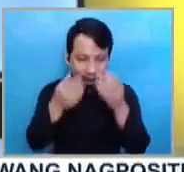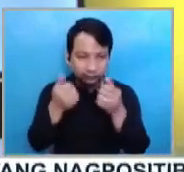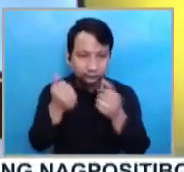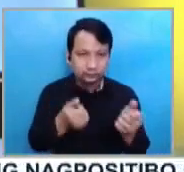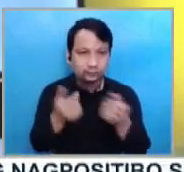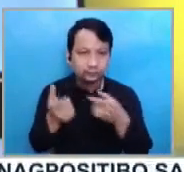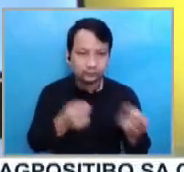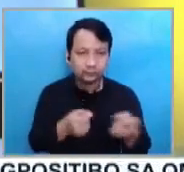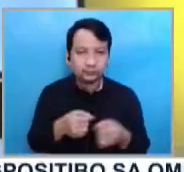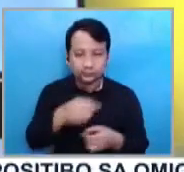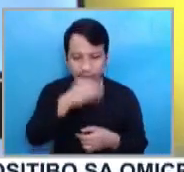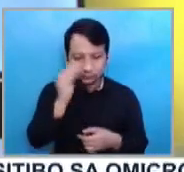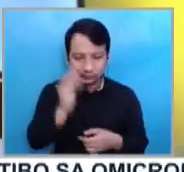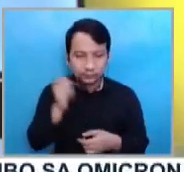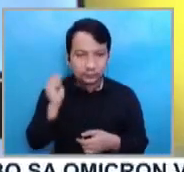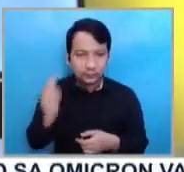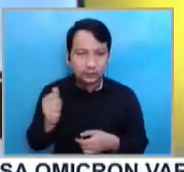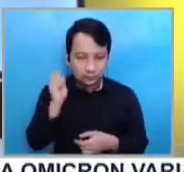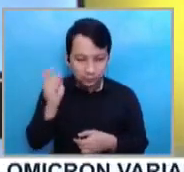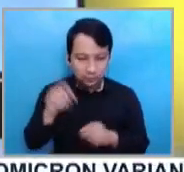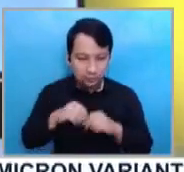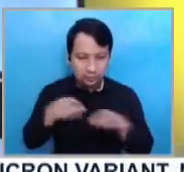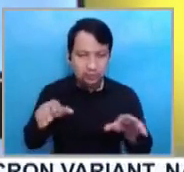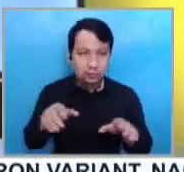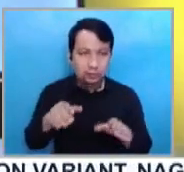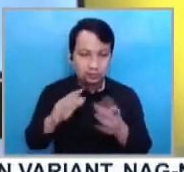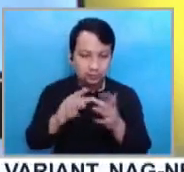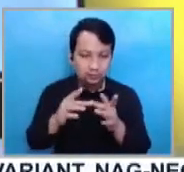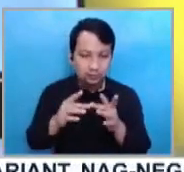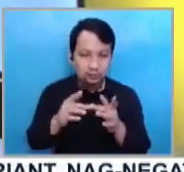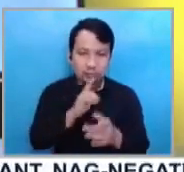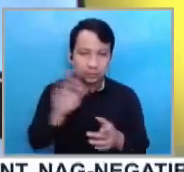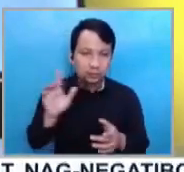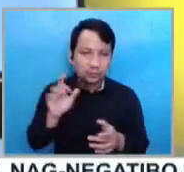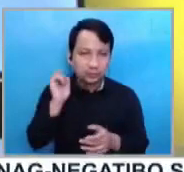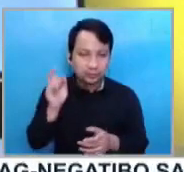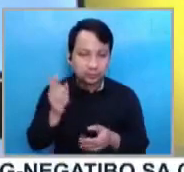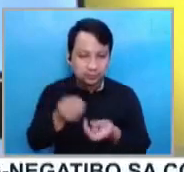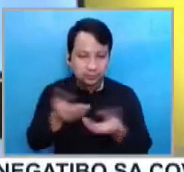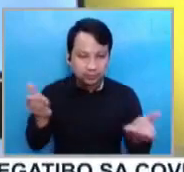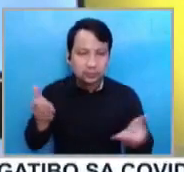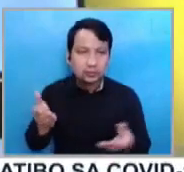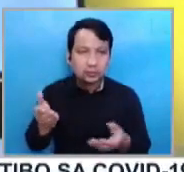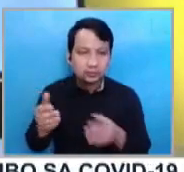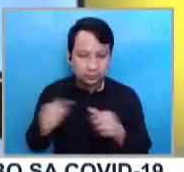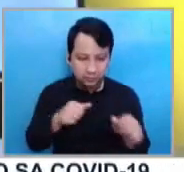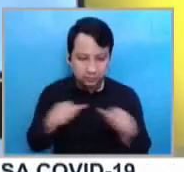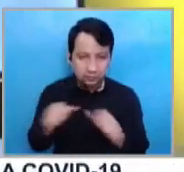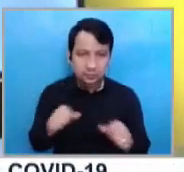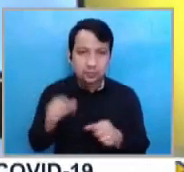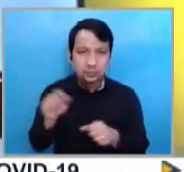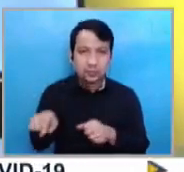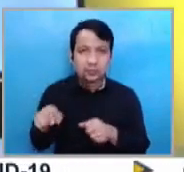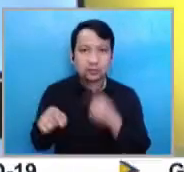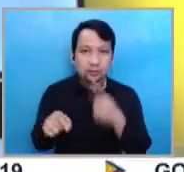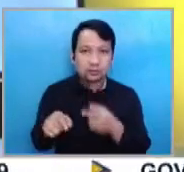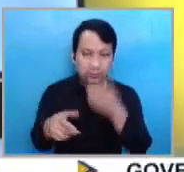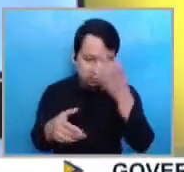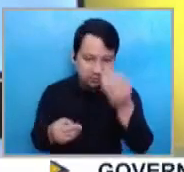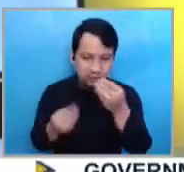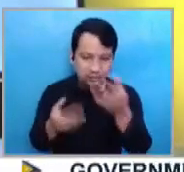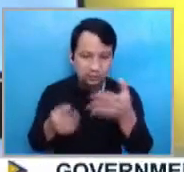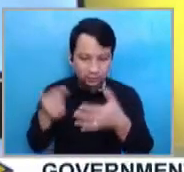Senador Manny Pacquiao naman, mabilis na internet ang pangako. Ang iba't ibang aktibidad ng mga kandidato, alamin sa detalye